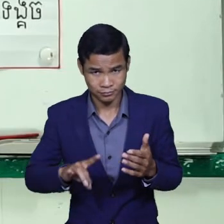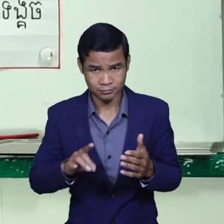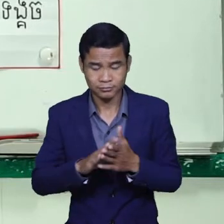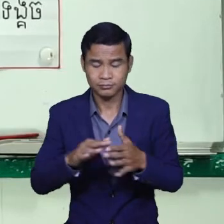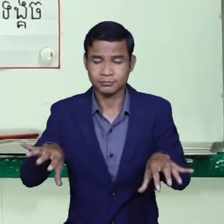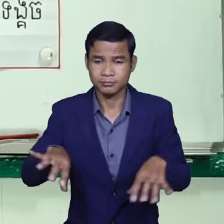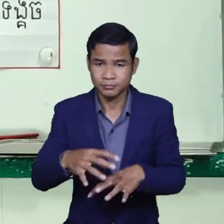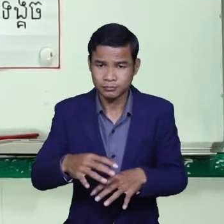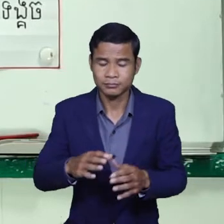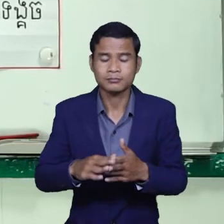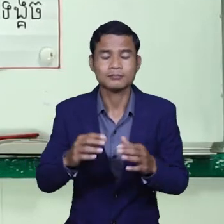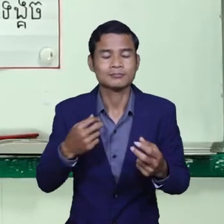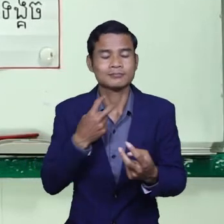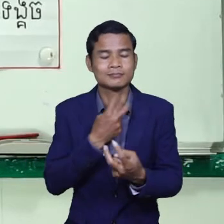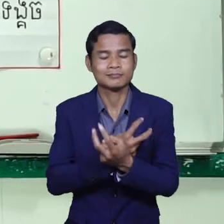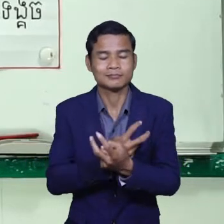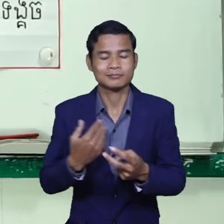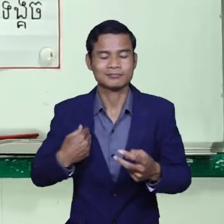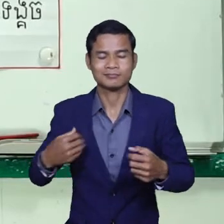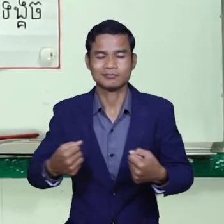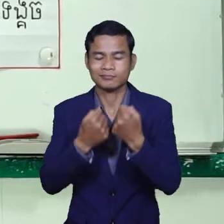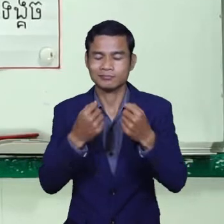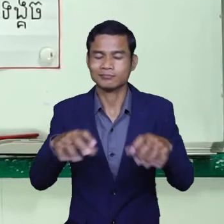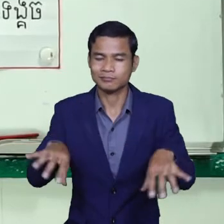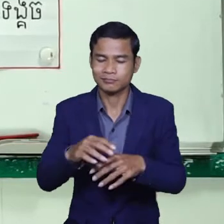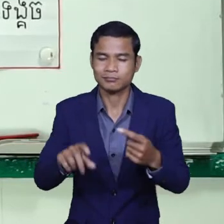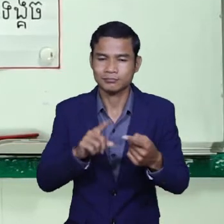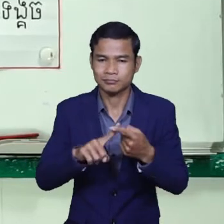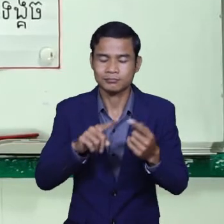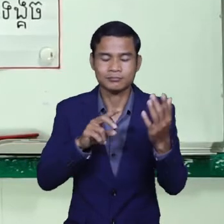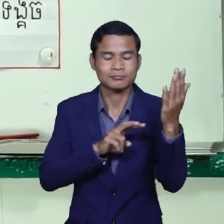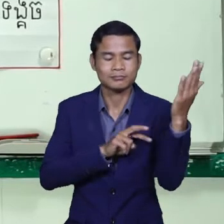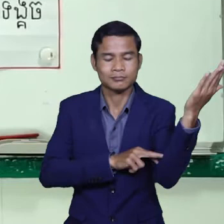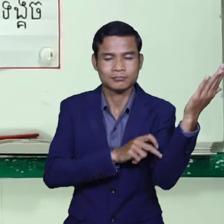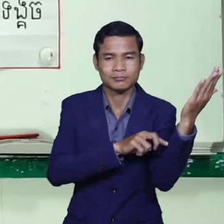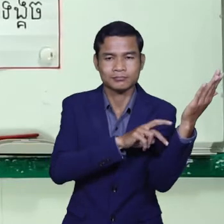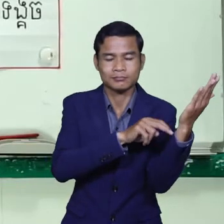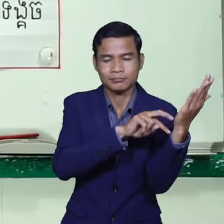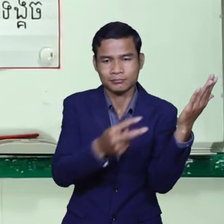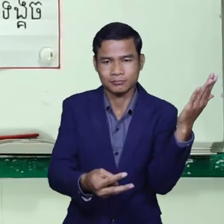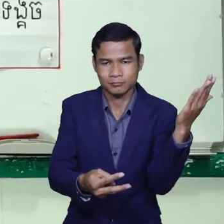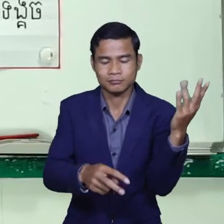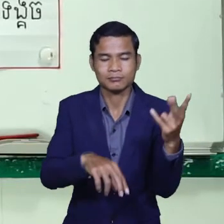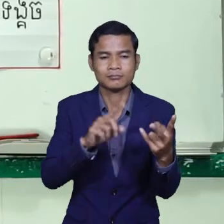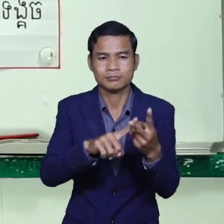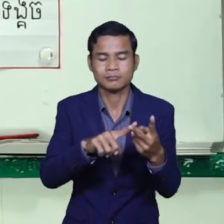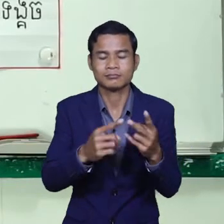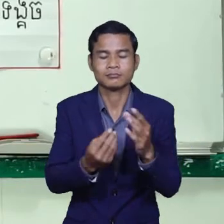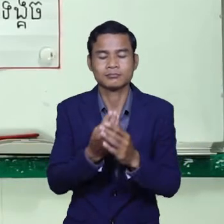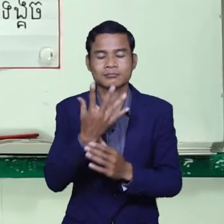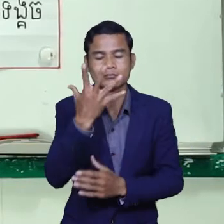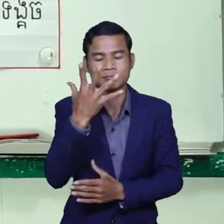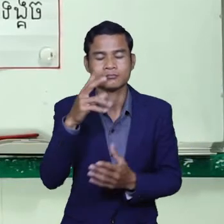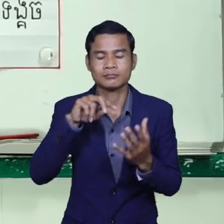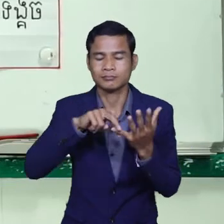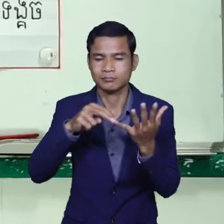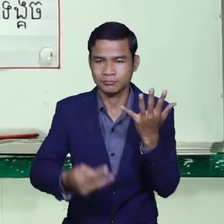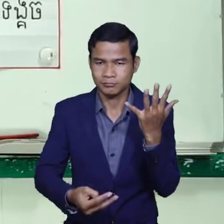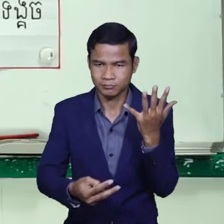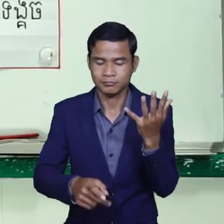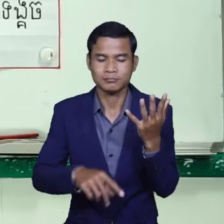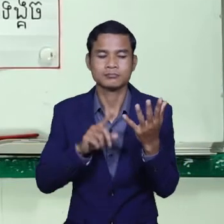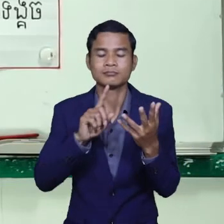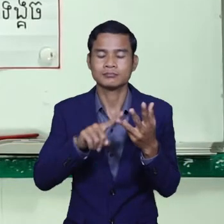ម្មភាពផ្សេងផ្សេងចាដូចជាចាការធ្លាក់ចាពីលើជណ្ដើរណាកូនណាចាការធ្លាក់ពីលើដើមឈើចាការ